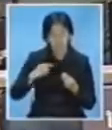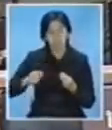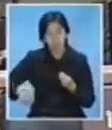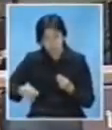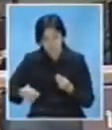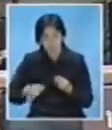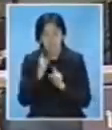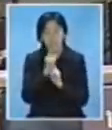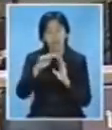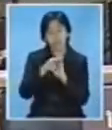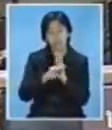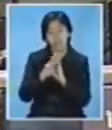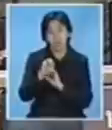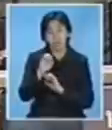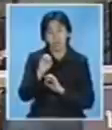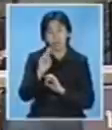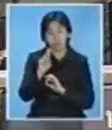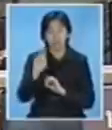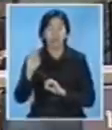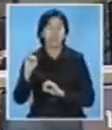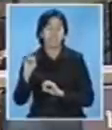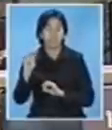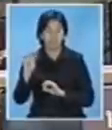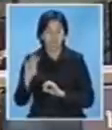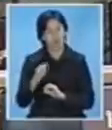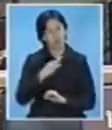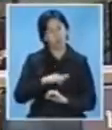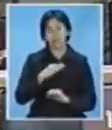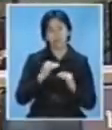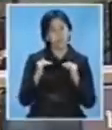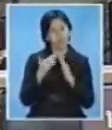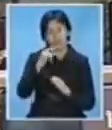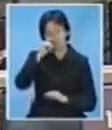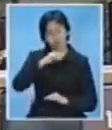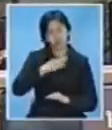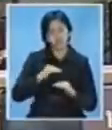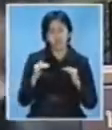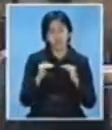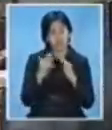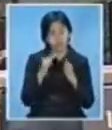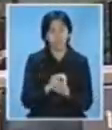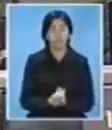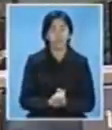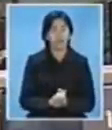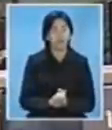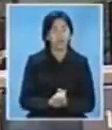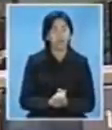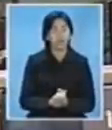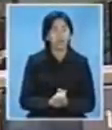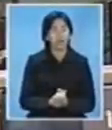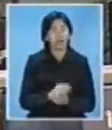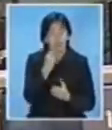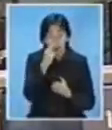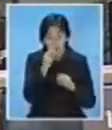CC อาจจะถูกเป็นจุดเริ่มต้นที่ไม่เป็นธรรมนักสำหรับประเทศไทยเพราะว่าถ้าเผื่อท่านดูที่ด้านบ